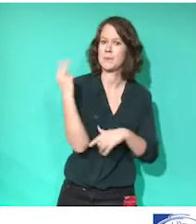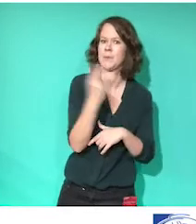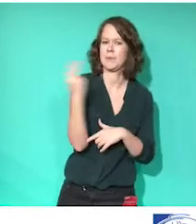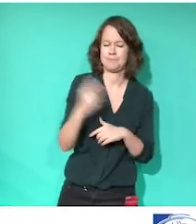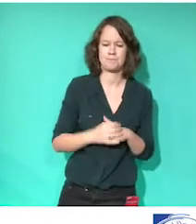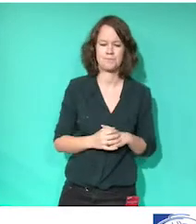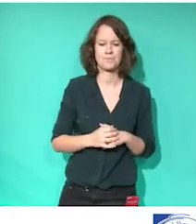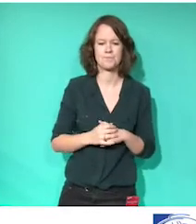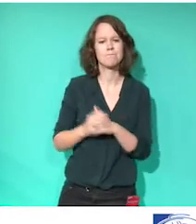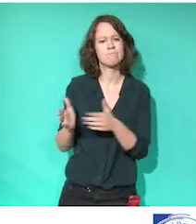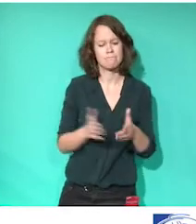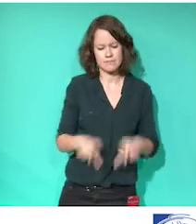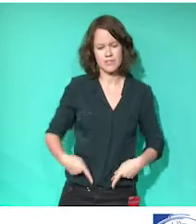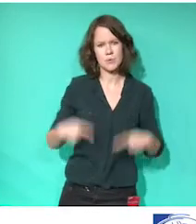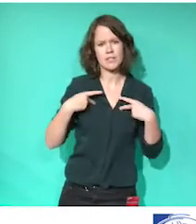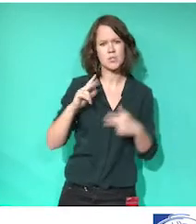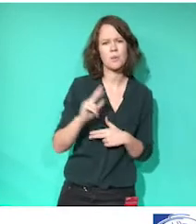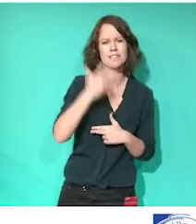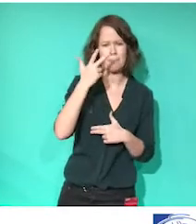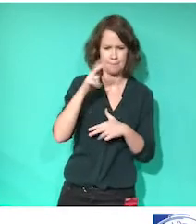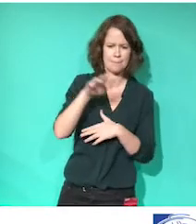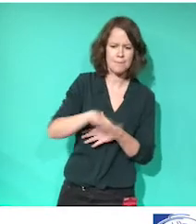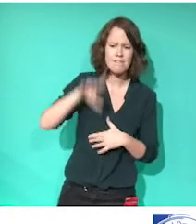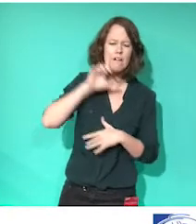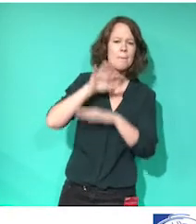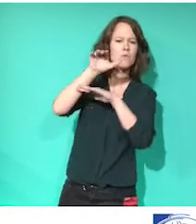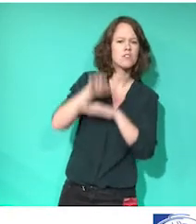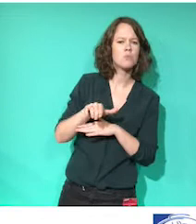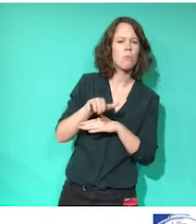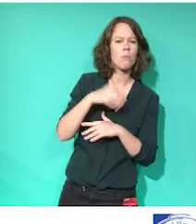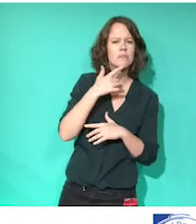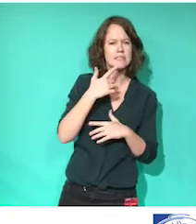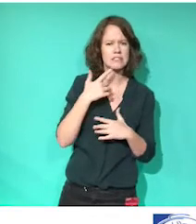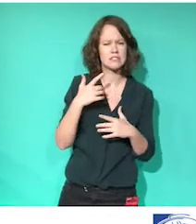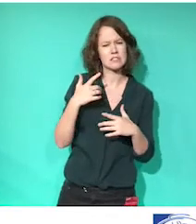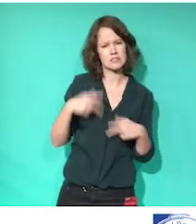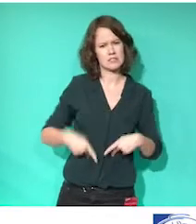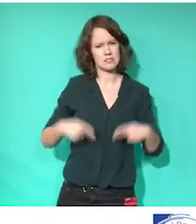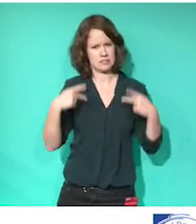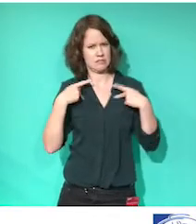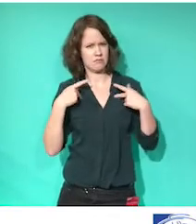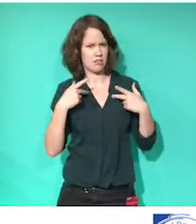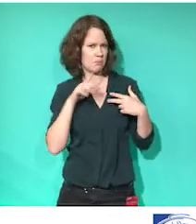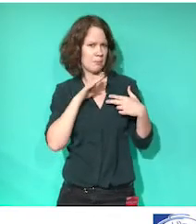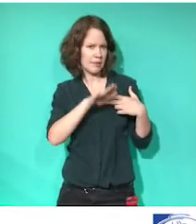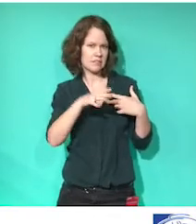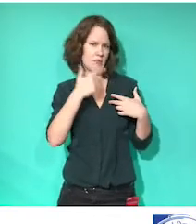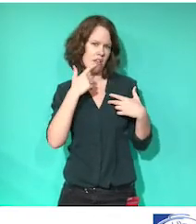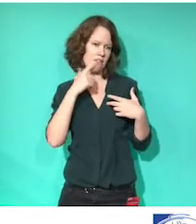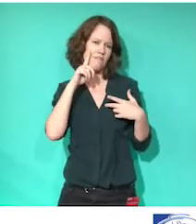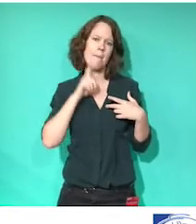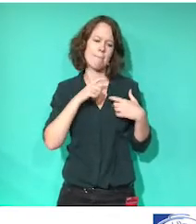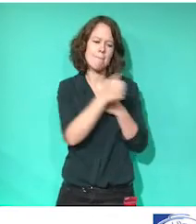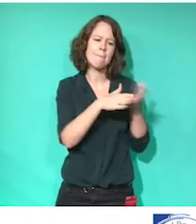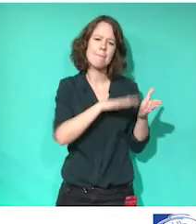femmes, avec un premier atelier qui était... Alors, plus consacré au sexisme au travail. Au sexisme au travail,